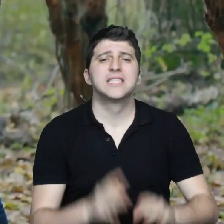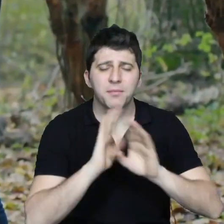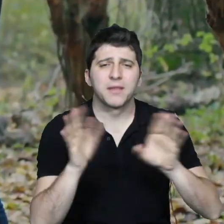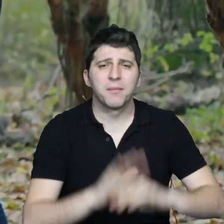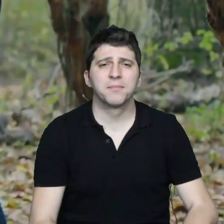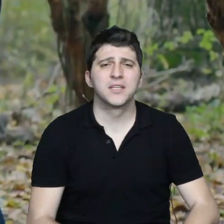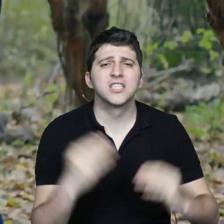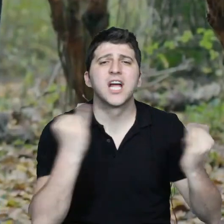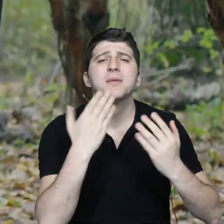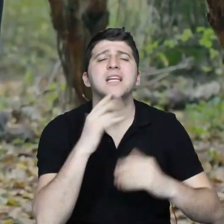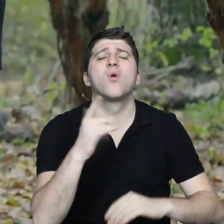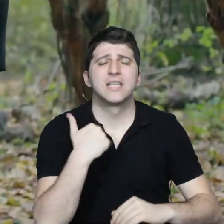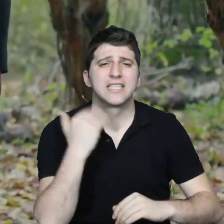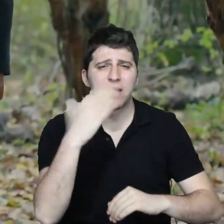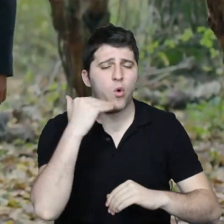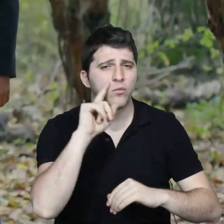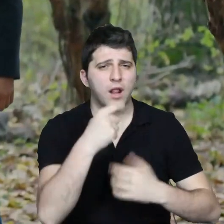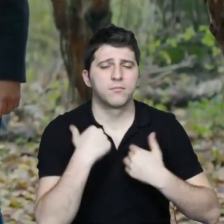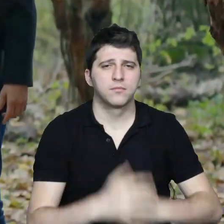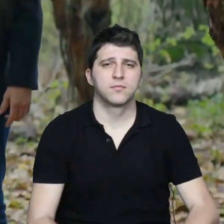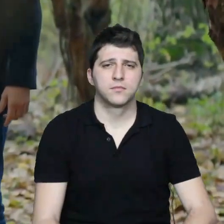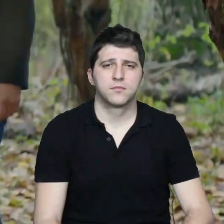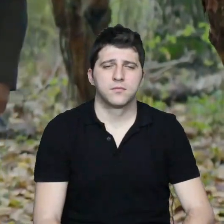Tamam. Tartışmayalım. Gidelim şu koyunu bulalım.